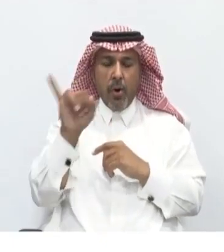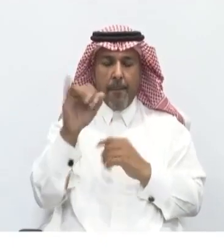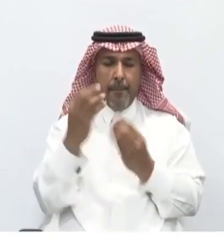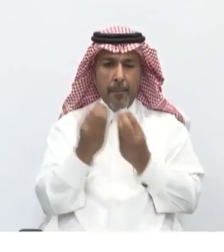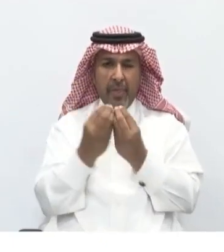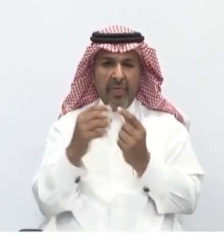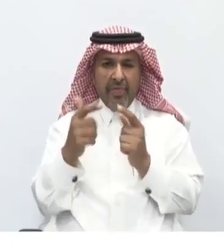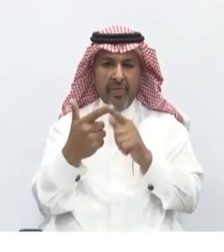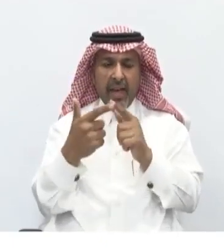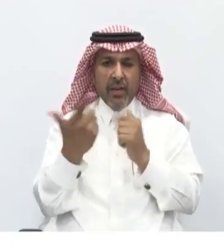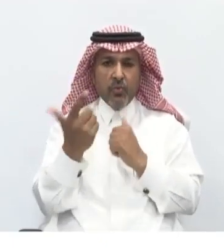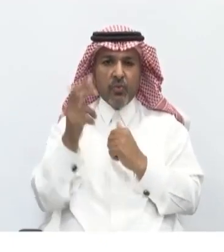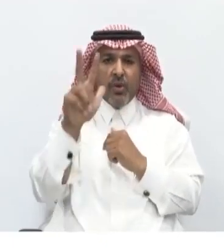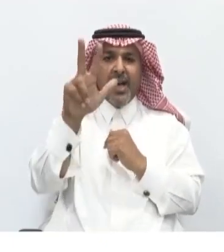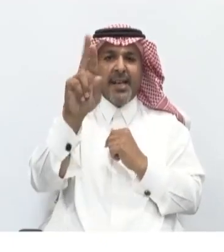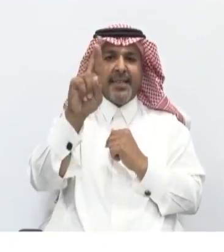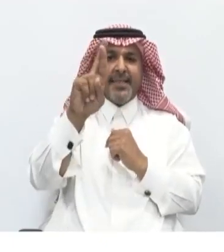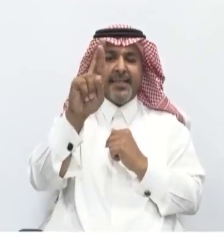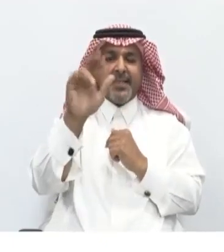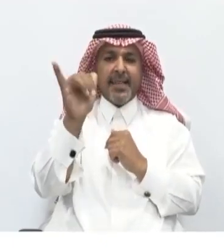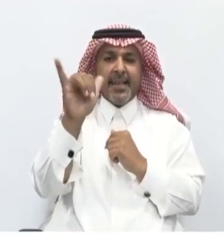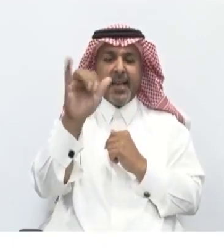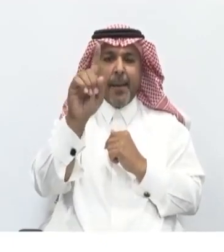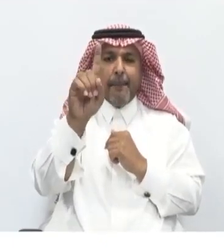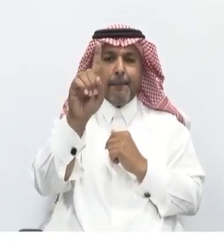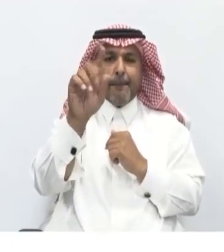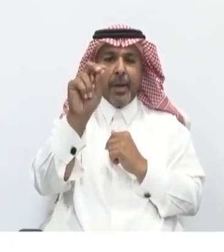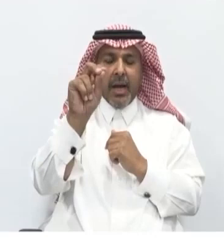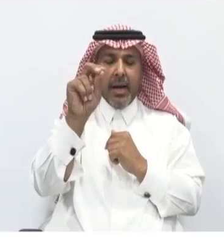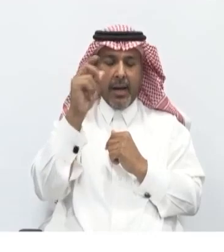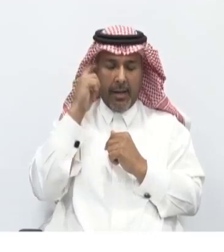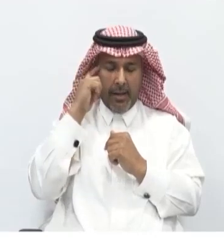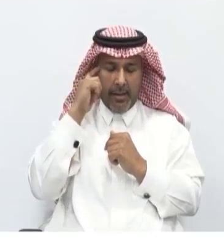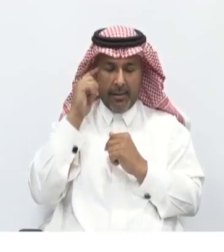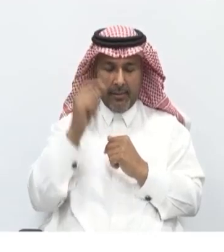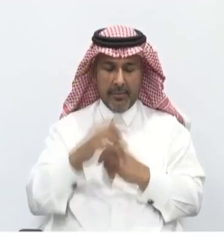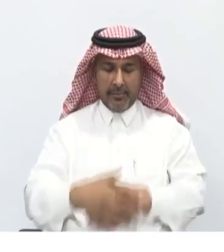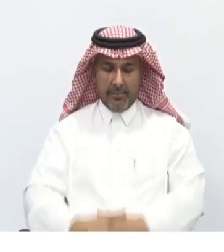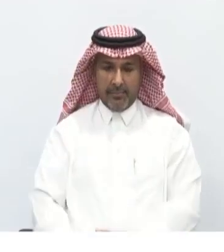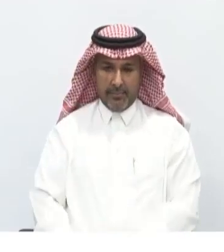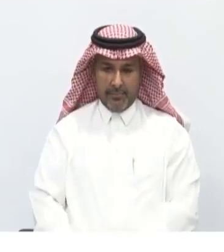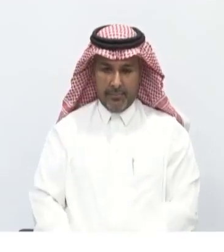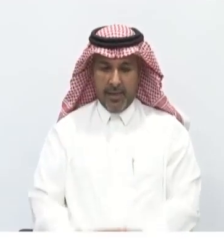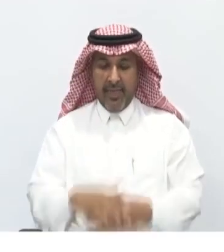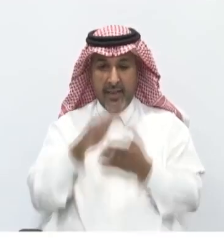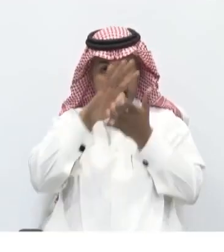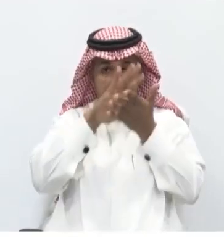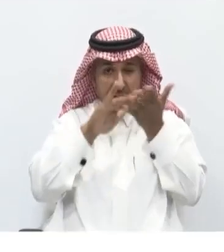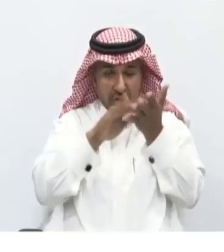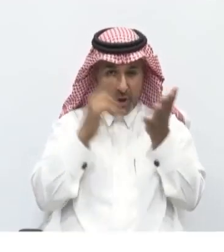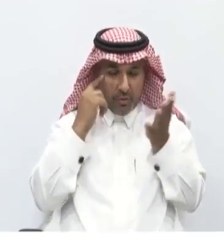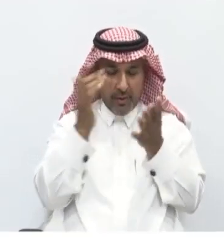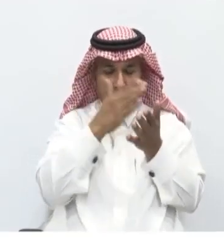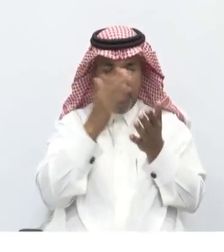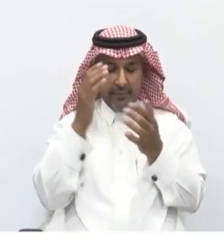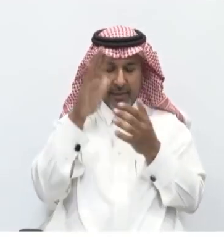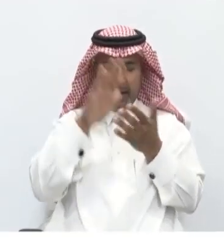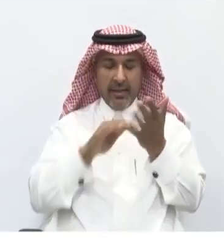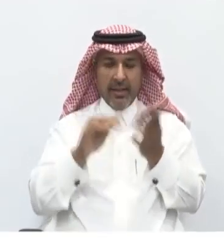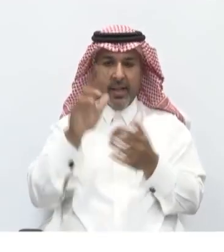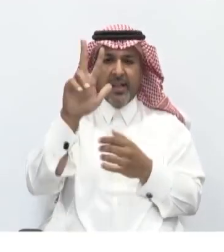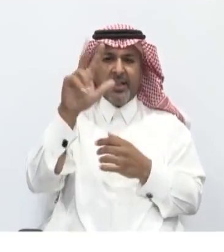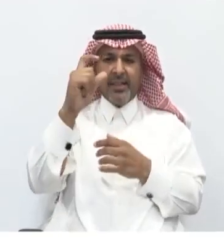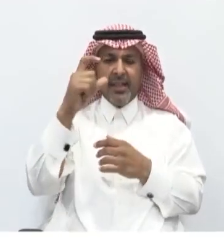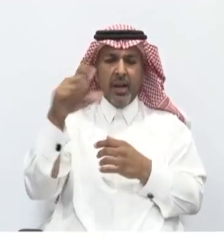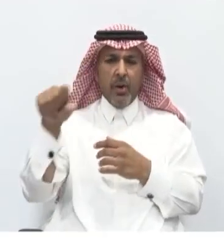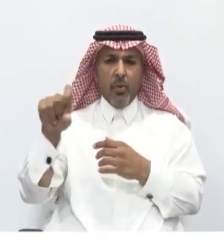اذا الزئبق هو العنصر الاخر البوتاسيوم هو يقع في المجموعه الاولى في الدوره الرابعه فهو